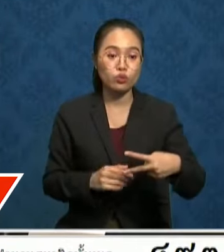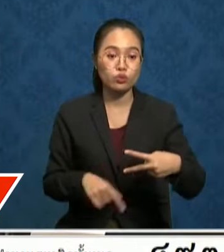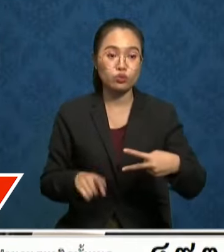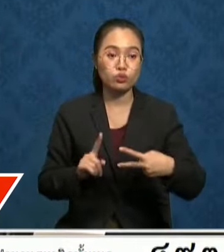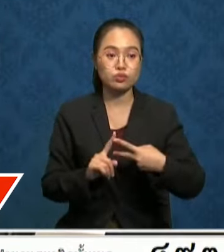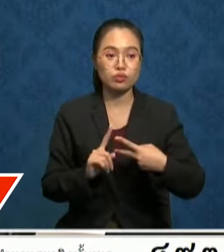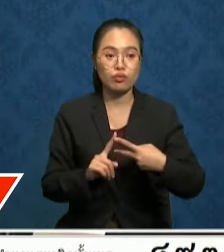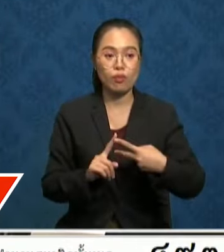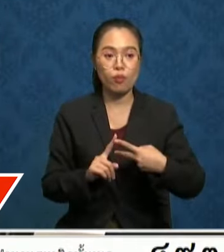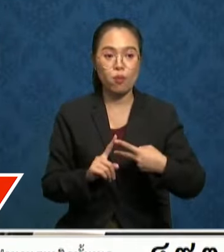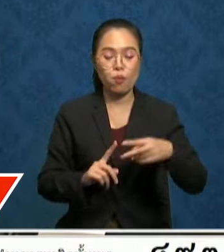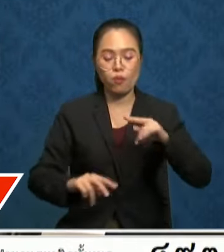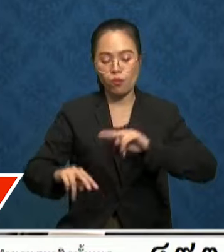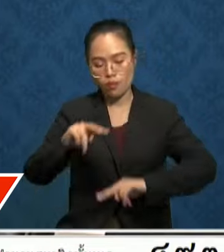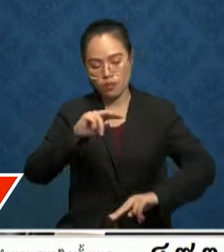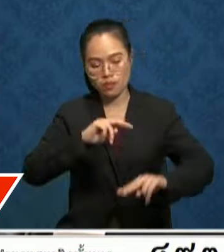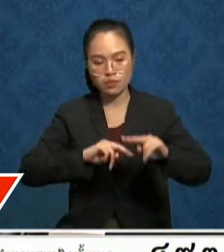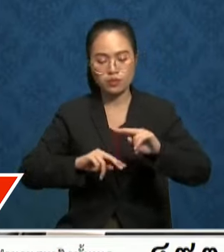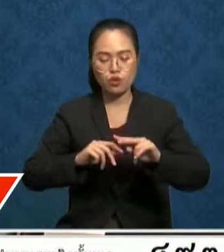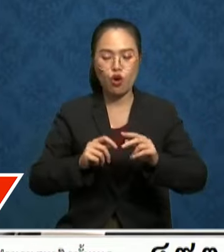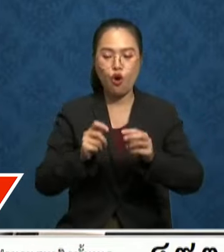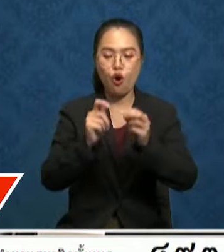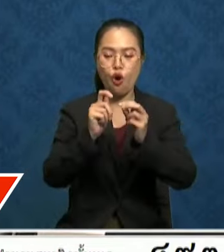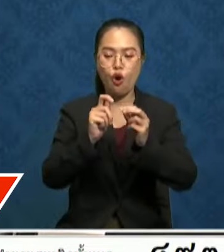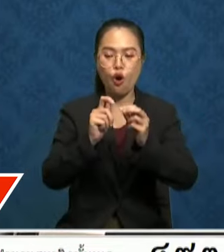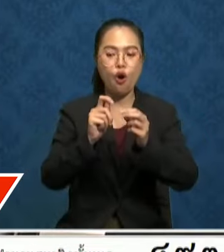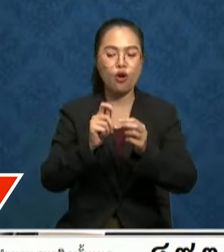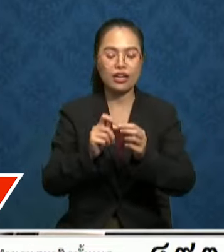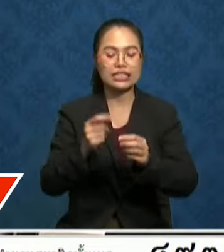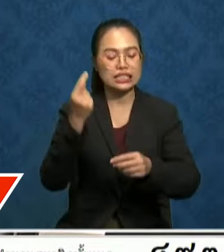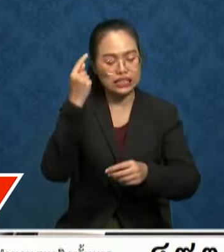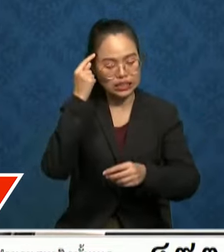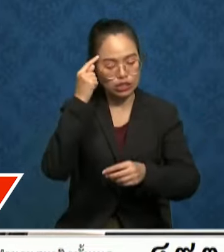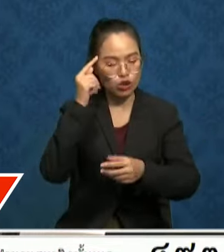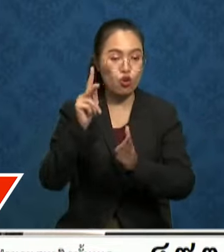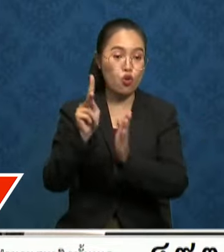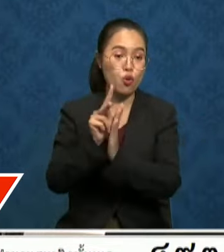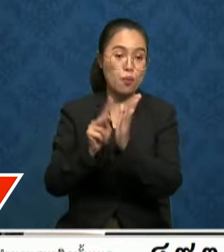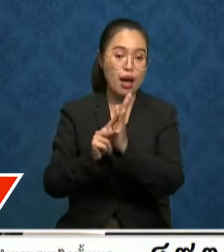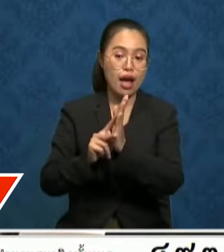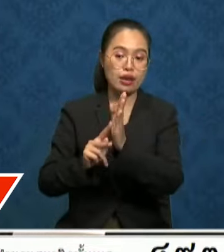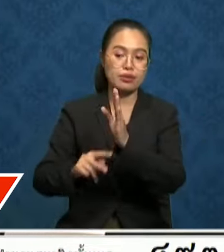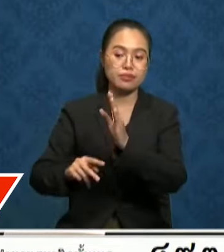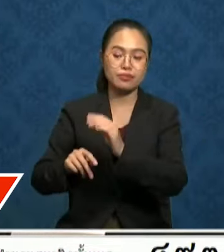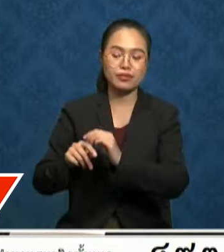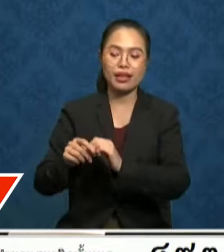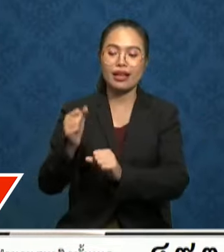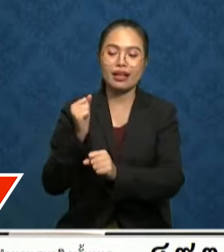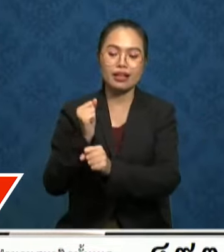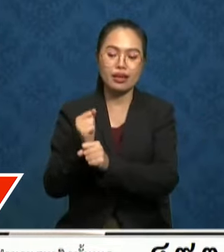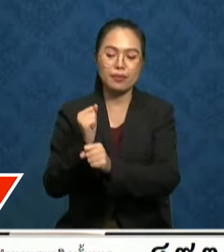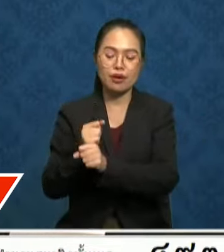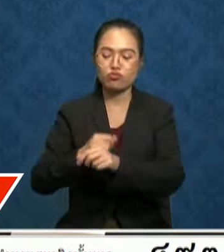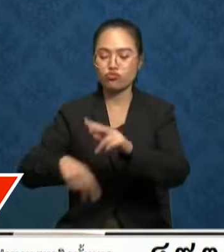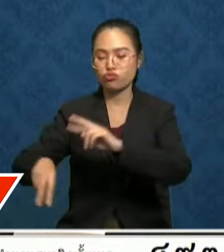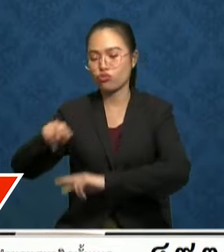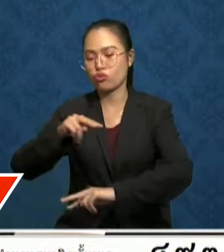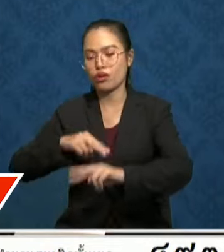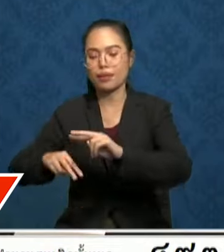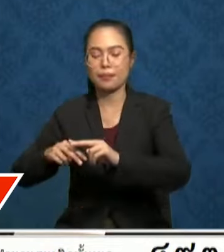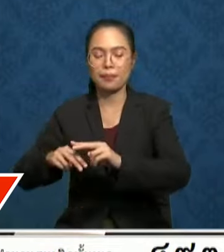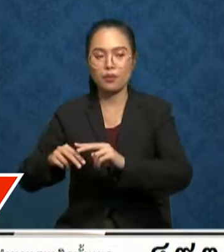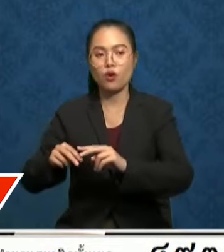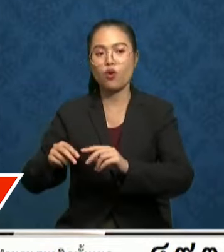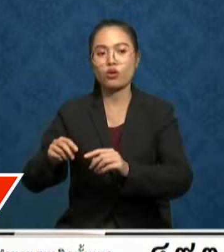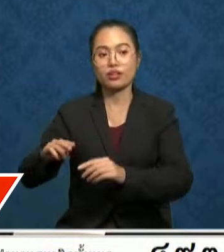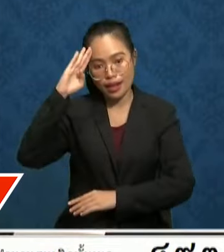ตวิสัยคือการออกกฎหมายควบคุมทหารผ่านทางองค์กรทางรัฐธรรมนูญของพลเรือนยกตัวอย่างเช่น